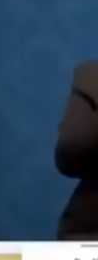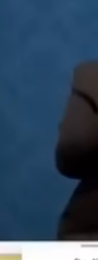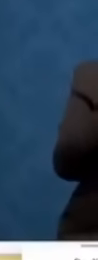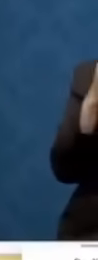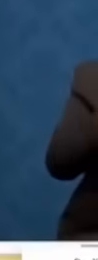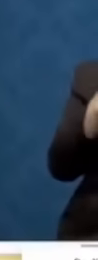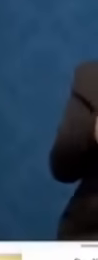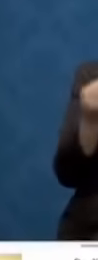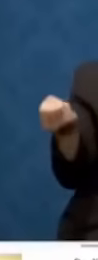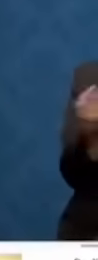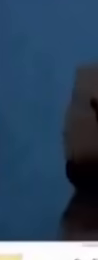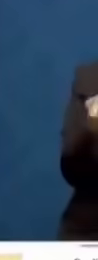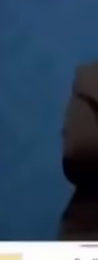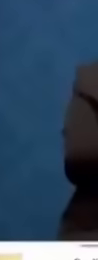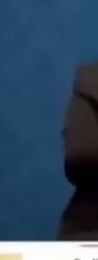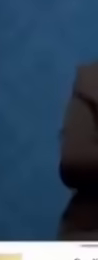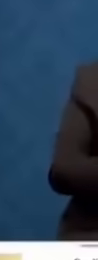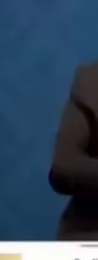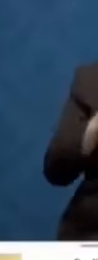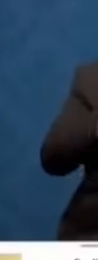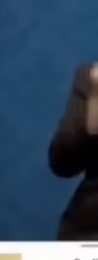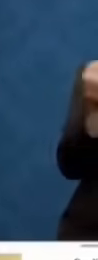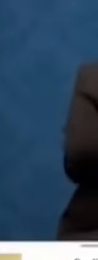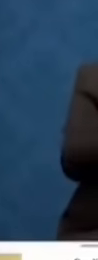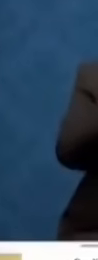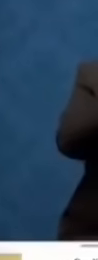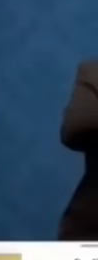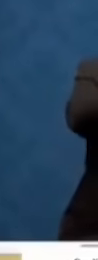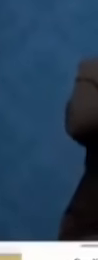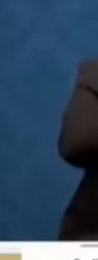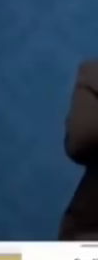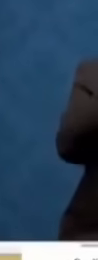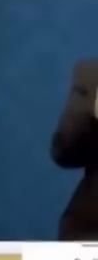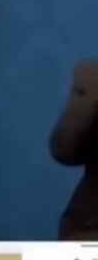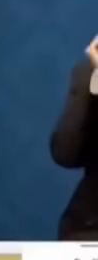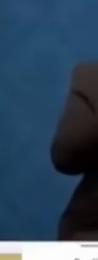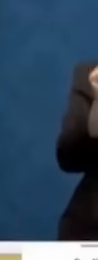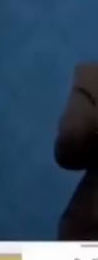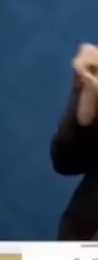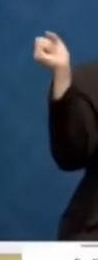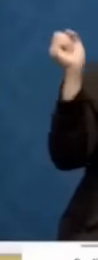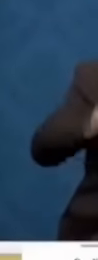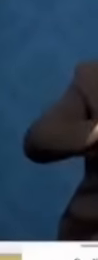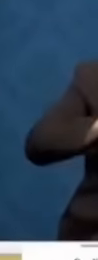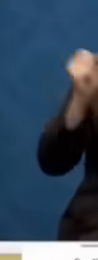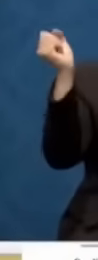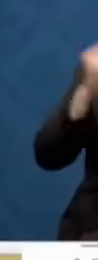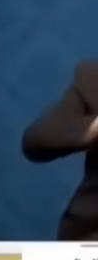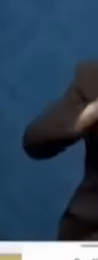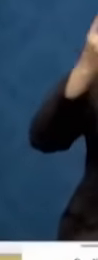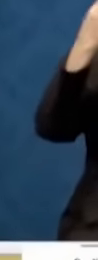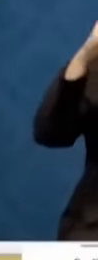เกิดปัญหากระทบต่อสาระสำคัญของรัฐธรรมนูญในส่วนที่ว่าด้วยการลงมติเลือกนายกรัฐม